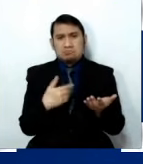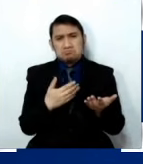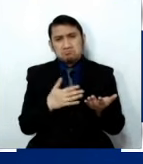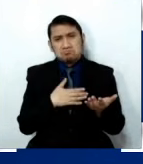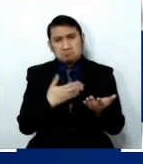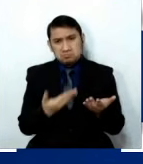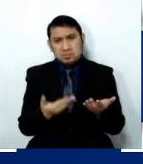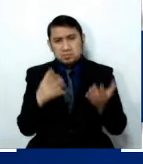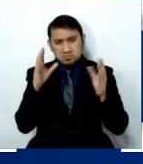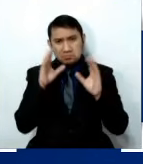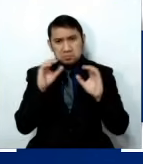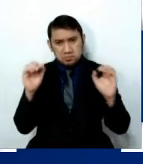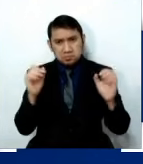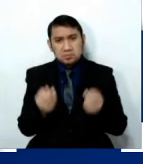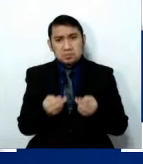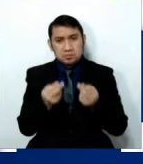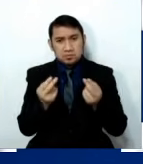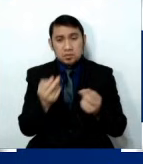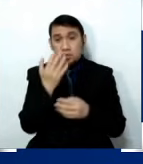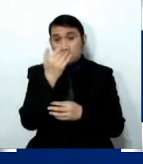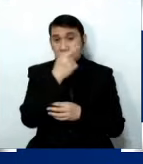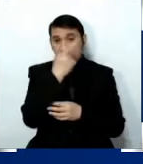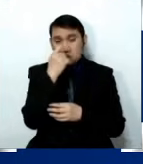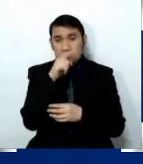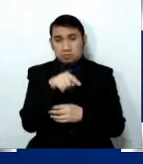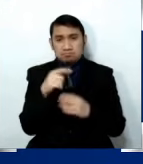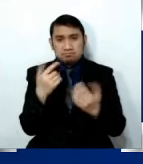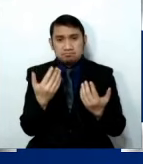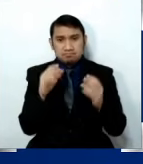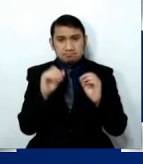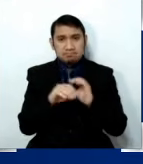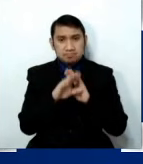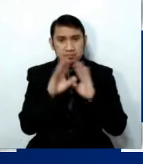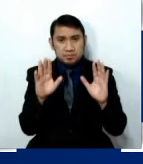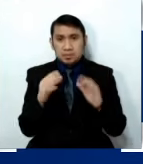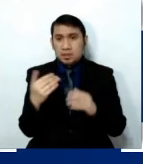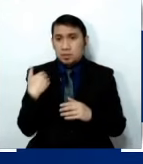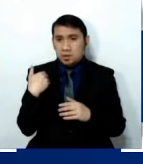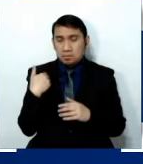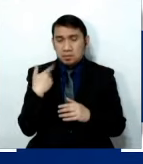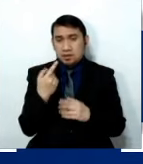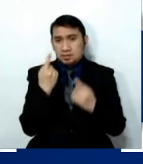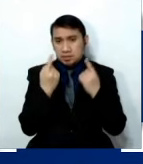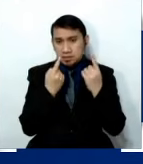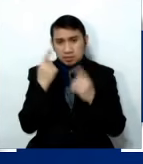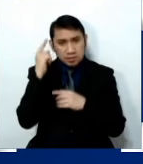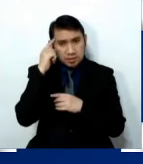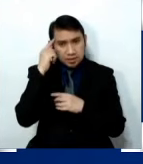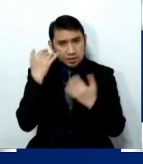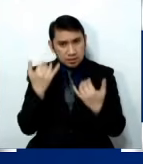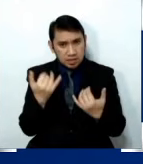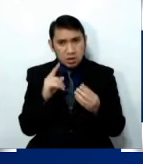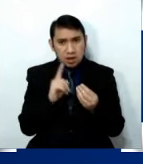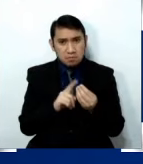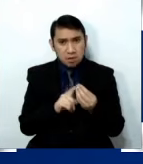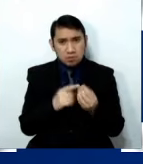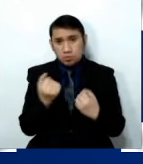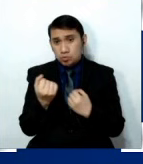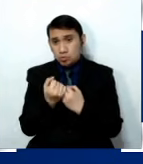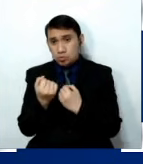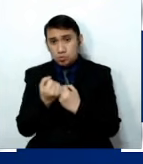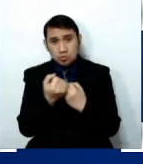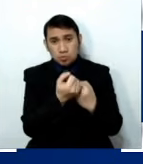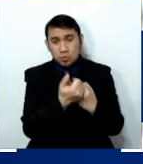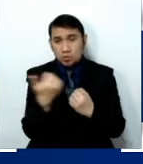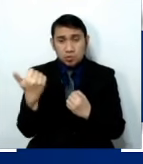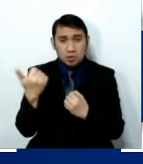ilan. Ilang beses na raw itong nilinaw ng bise. Hindi pa raw niya kinokonsidera sa ngayon ang pagsuporta sa ibang presidential